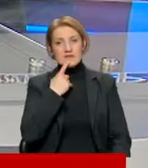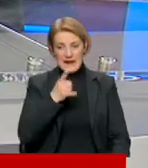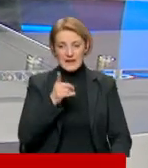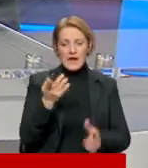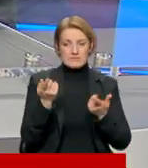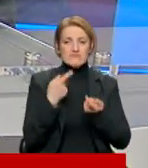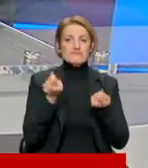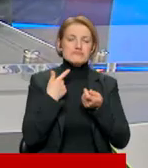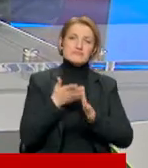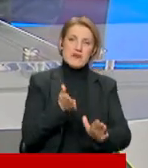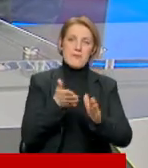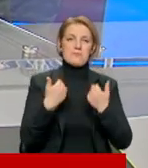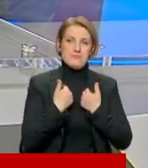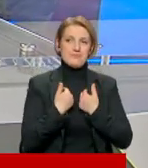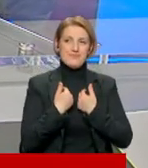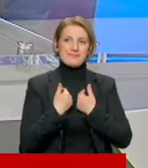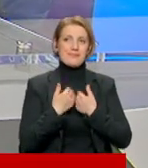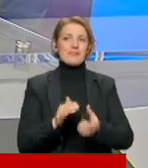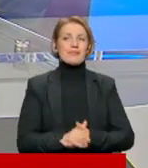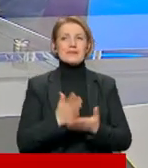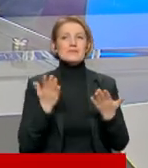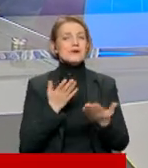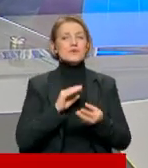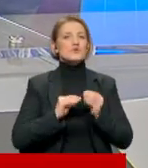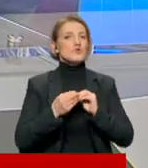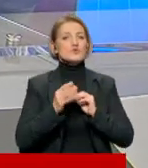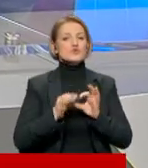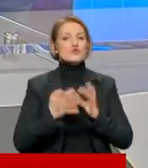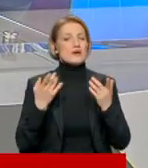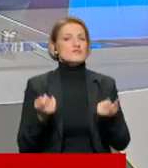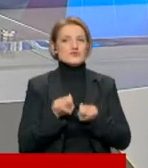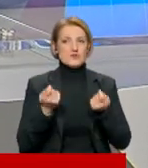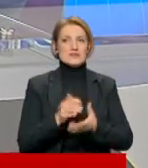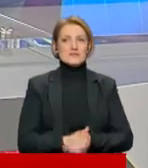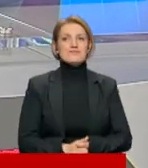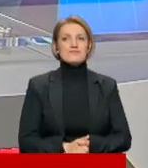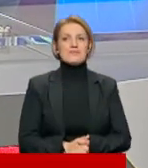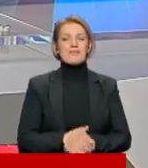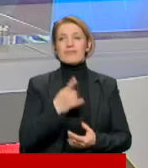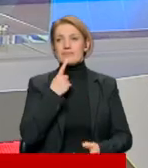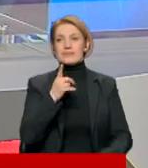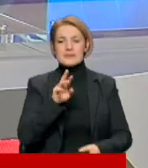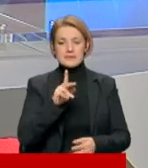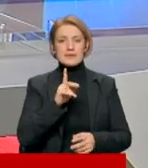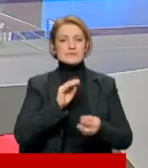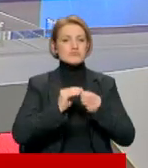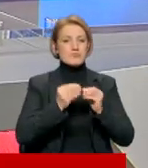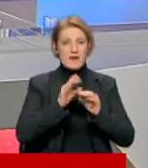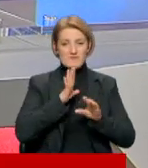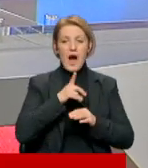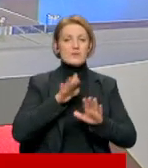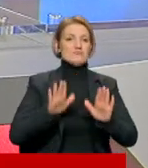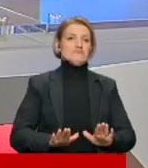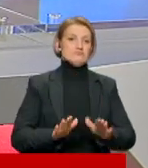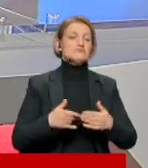çalışmaya ne ilgini çekiyorsa, ne sorununu çözmeye çalışıyorsanız. Dediğim gibi sorunlar var diye durmak